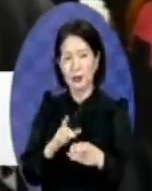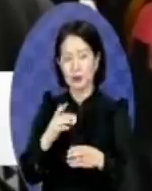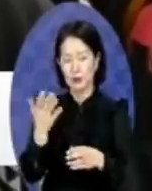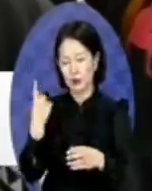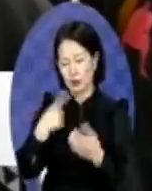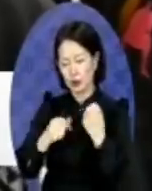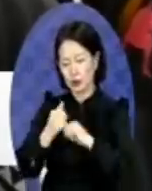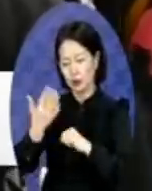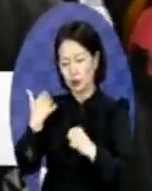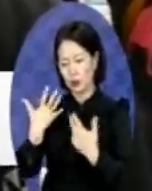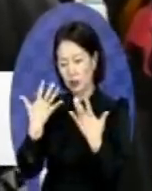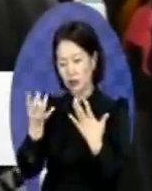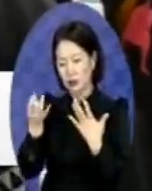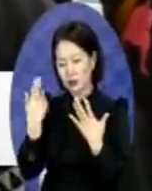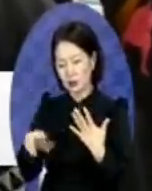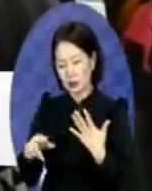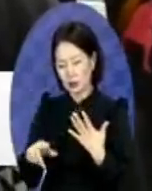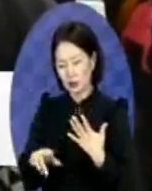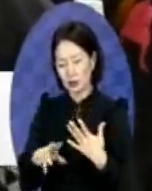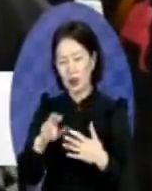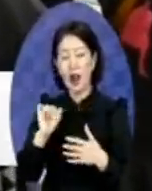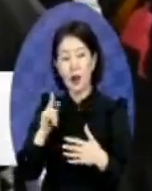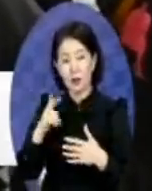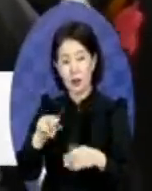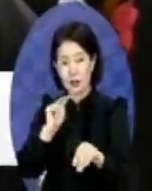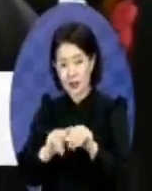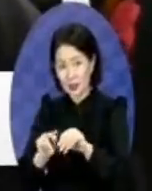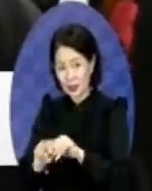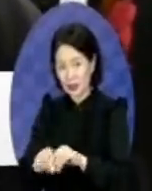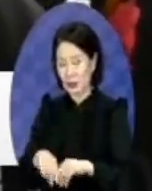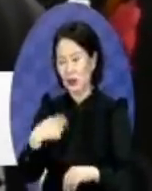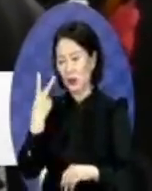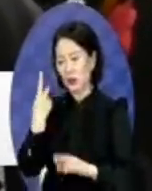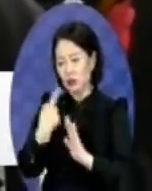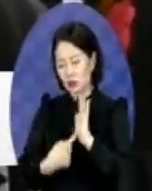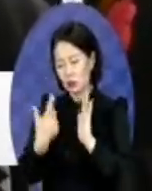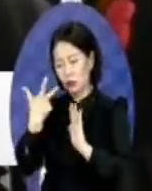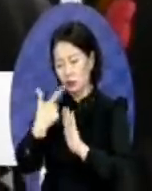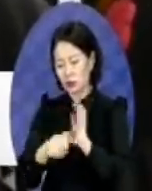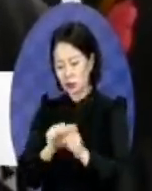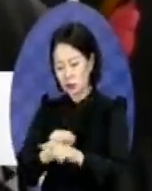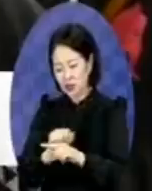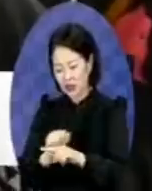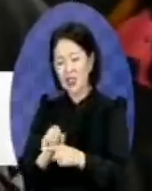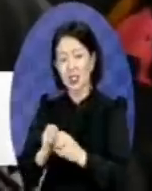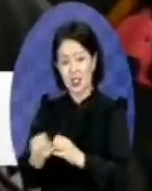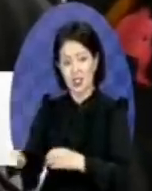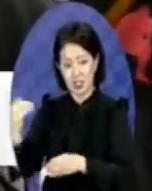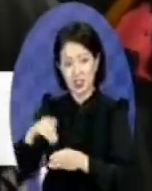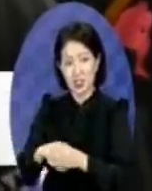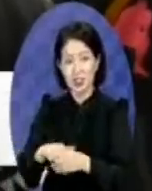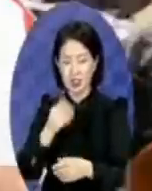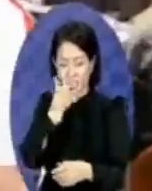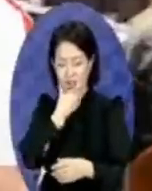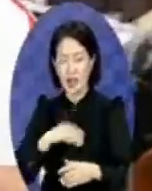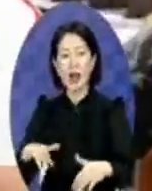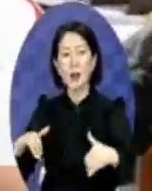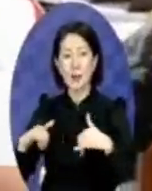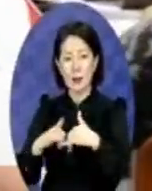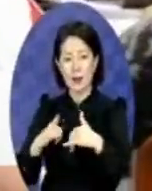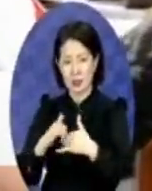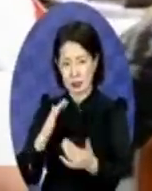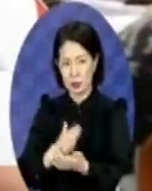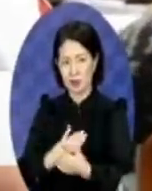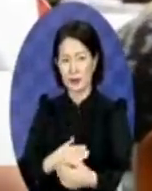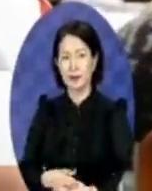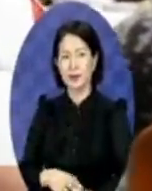сараа аврага шалгуулаад шалгарсан хөөгтүүд маань 2-3 сарын хугацаанд бэлтгэл хийгээд ирсэн байгаа. Тэгээд үнэхээр сайхан барилж байна. За, кибод